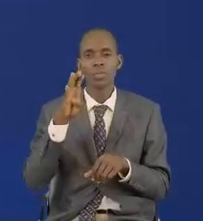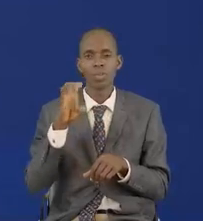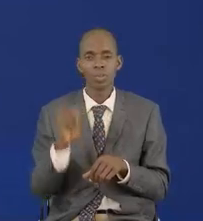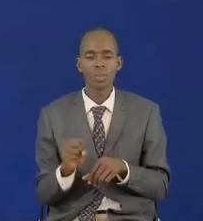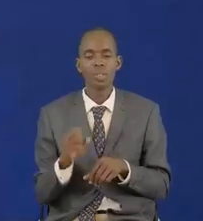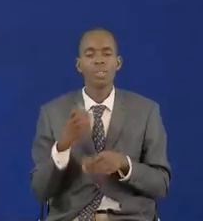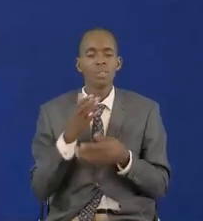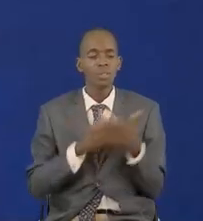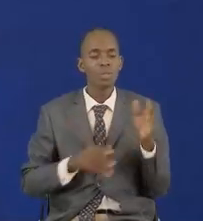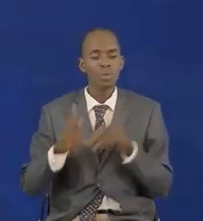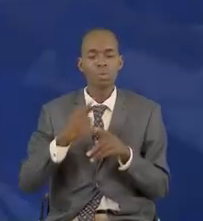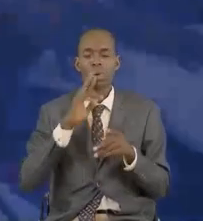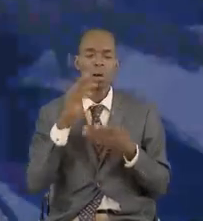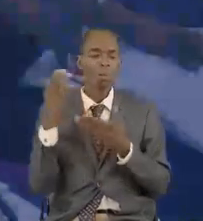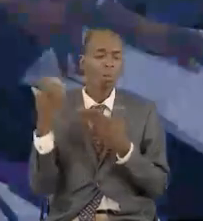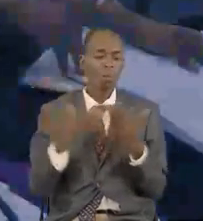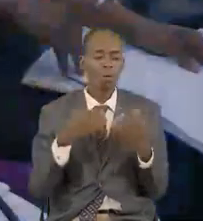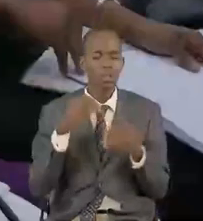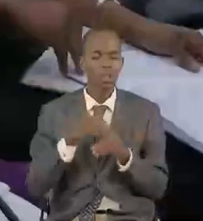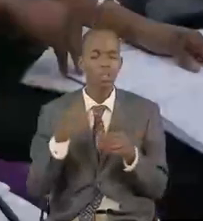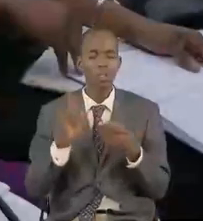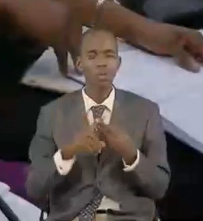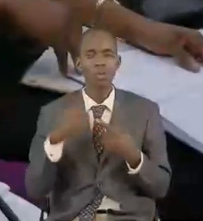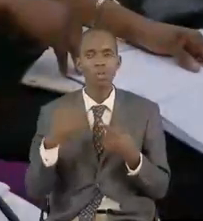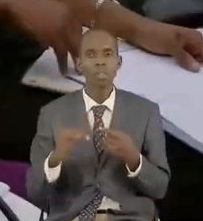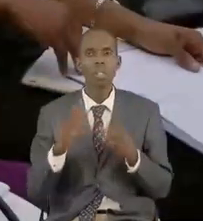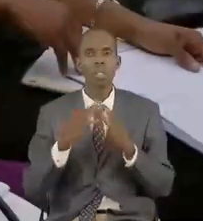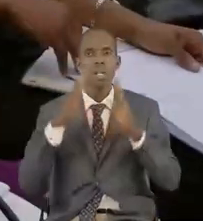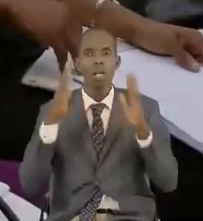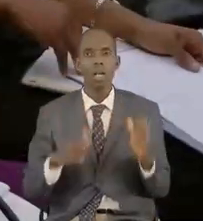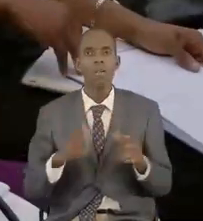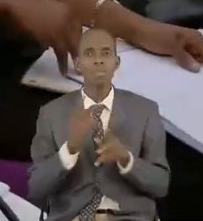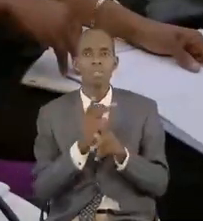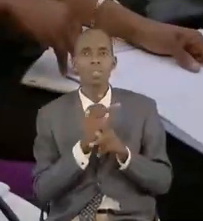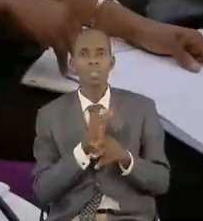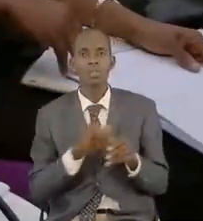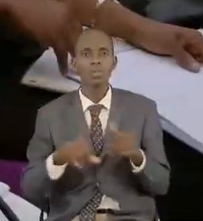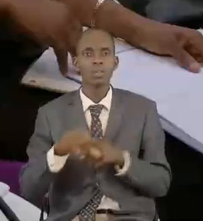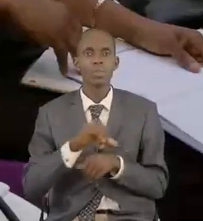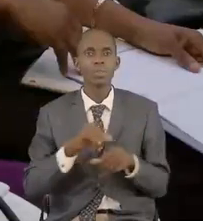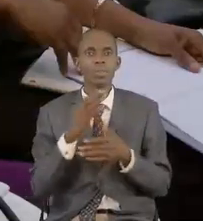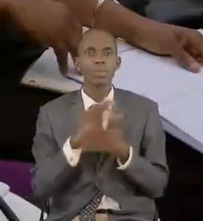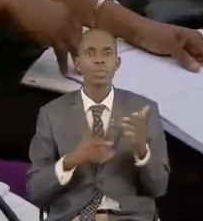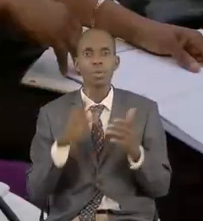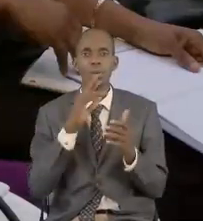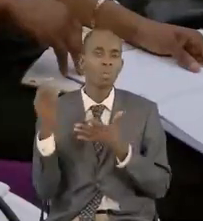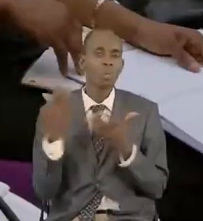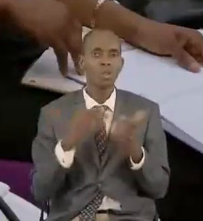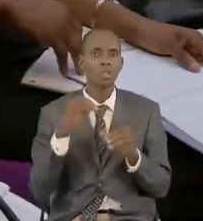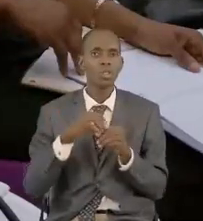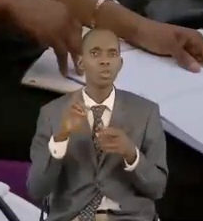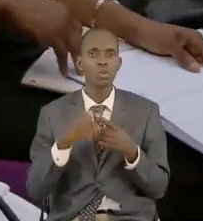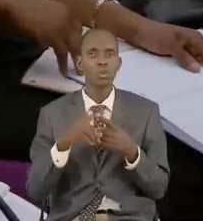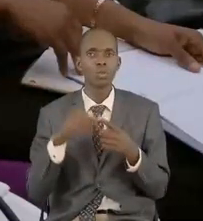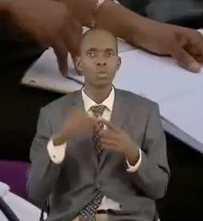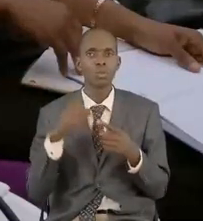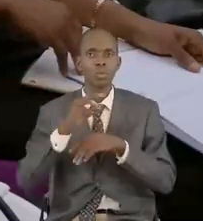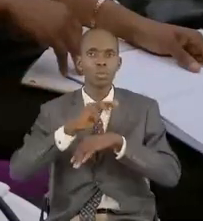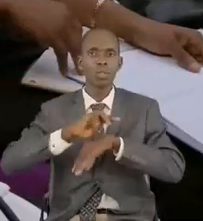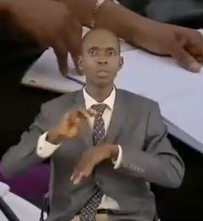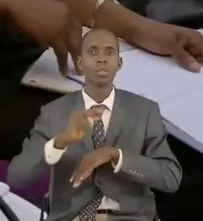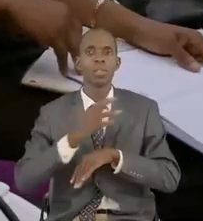à l'oeuvre certains sont amenés dans le système de la cellule de maison certains sont amenés dans le ministère